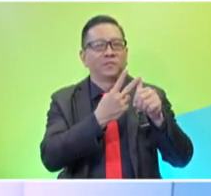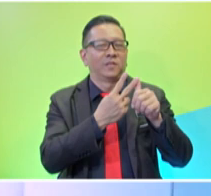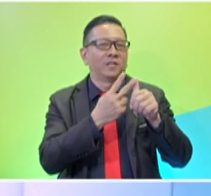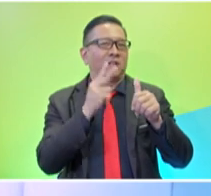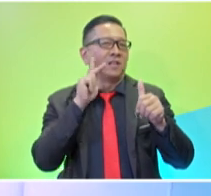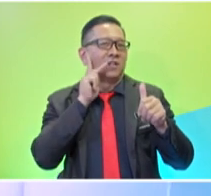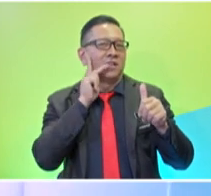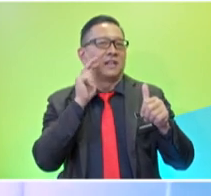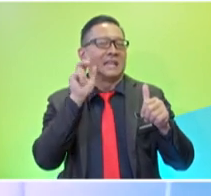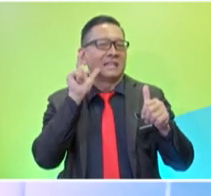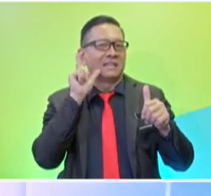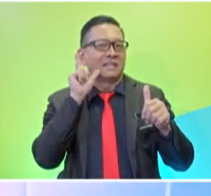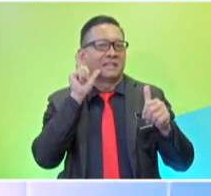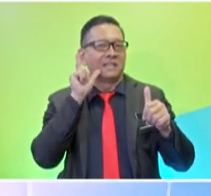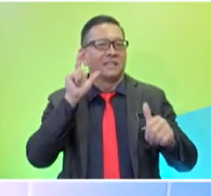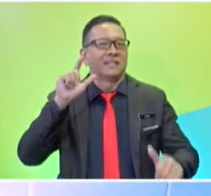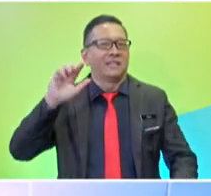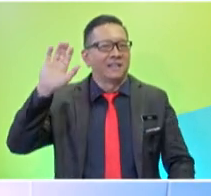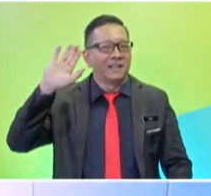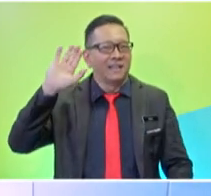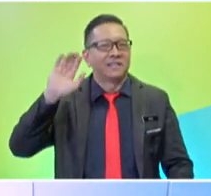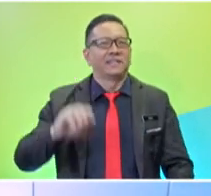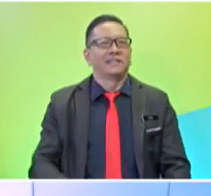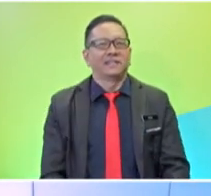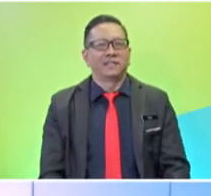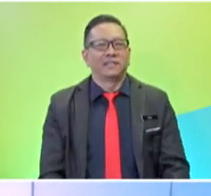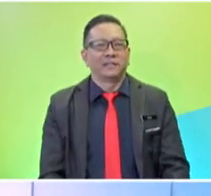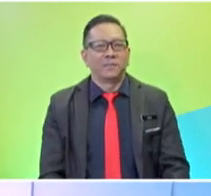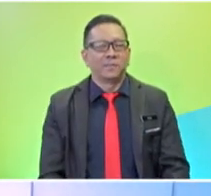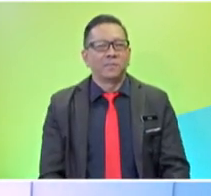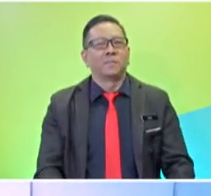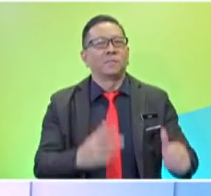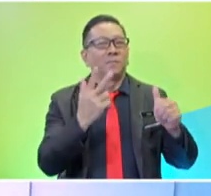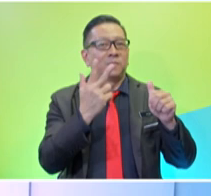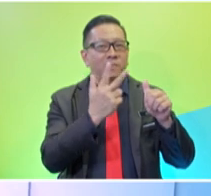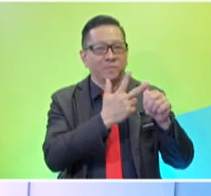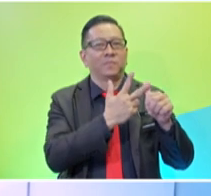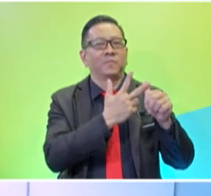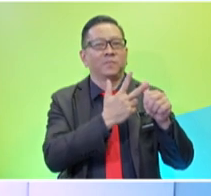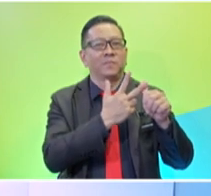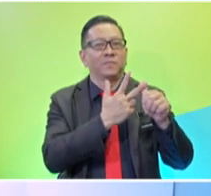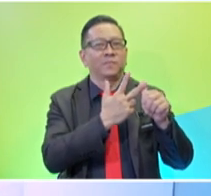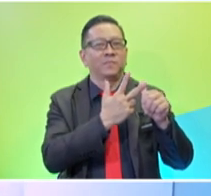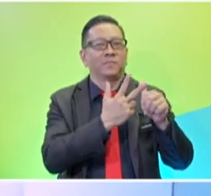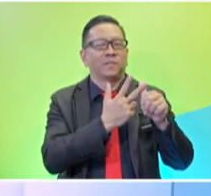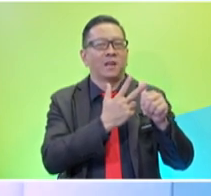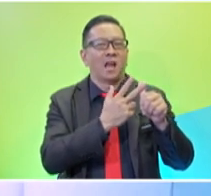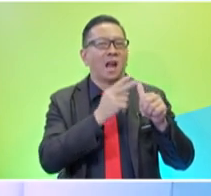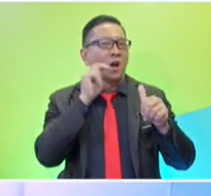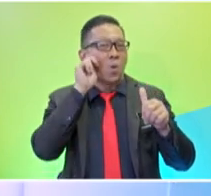Ayo Dino hai oke dan pelajaran mudah yang ketiga kita ada